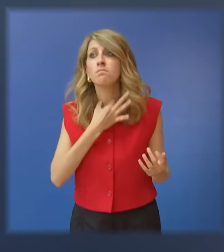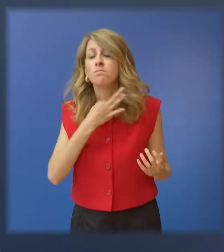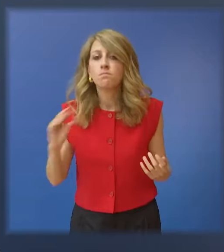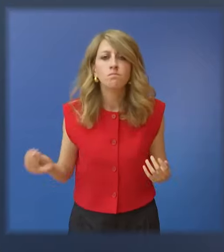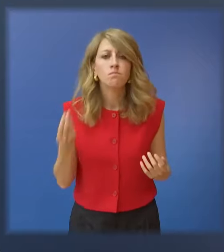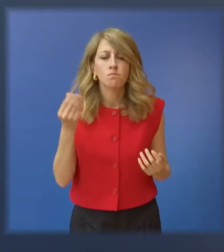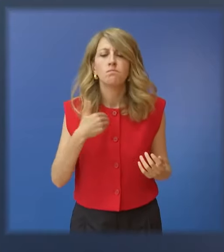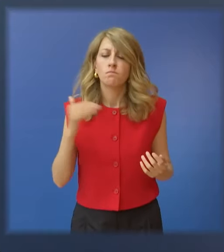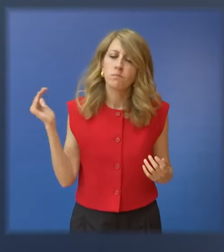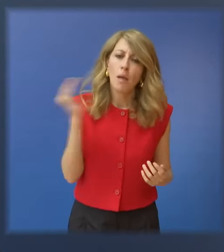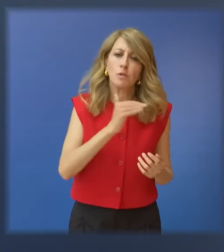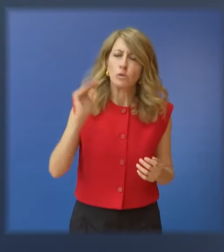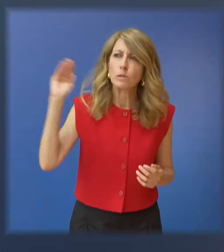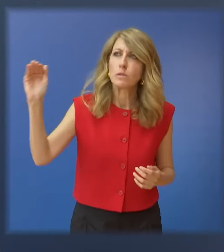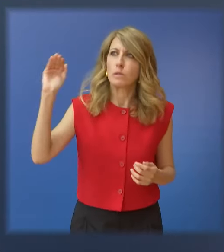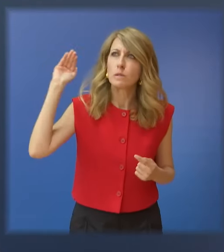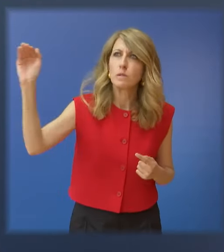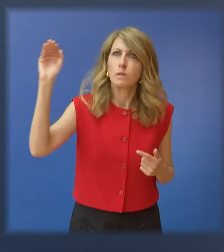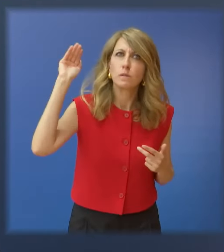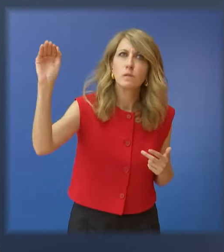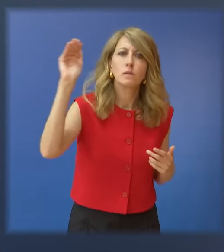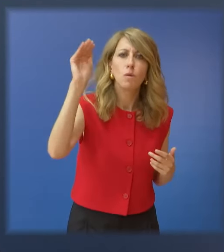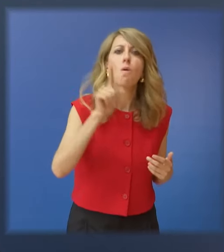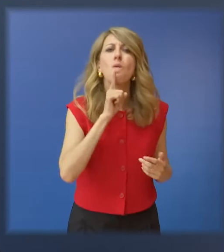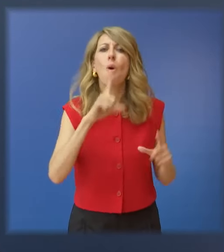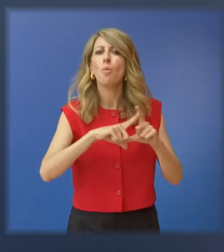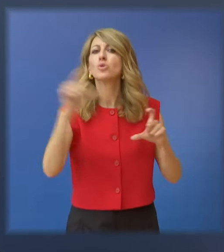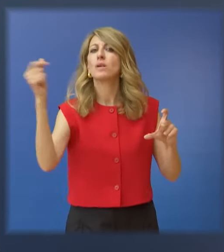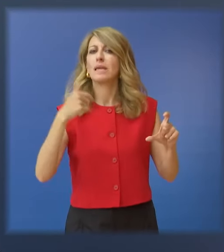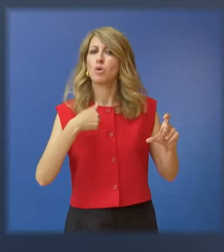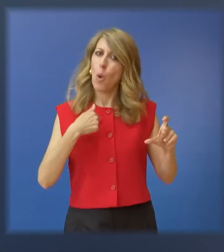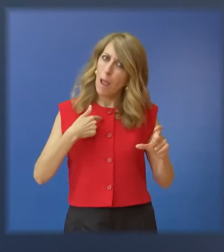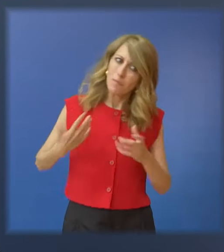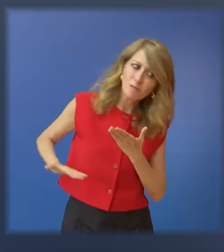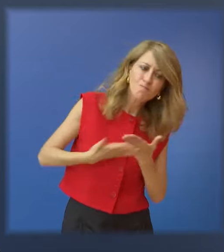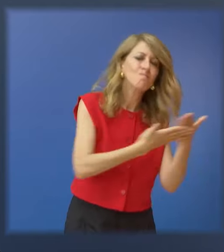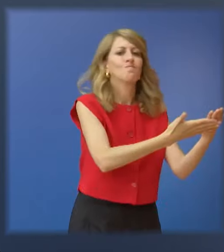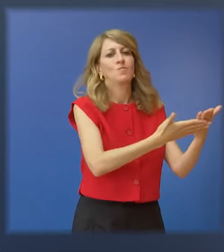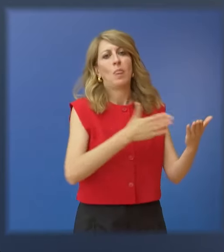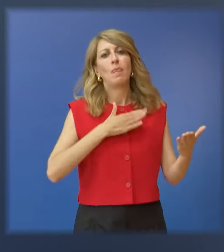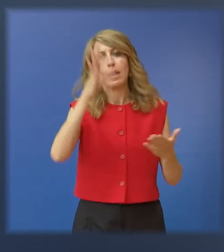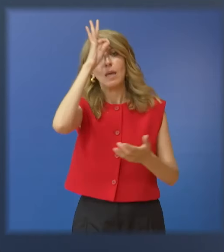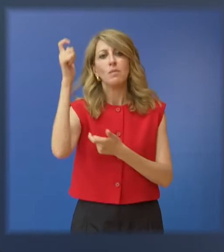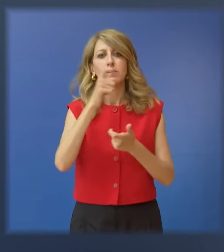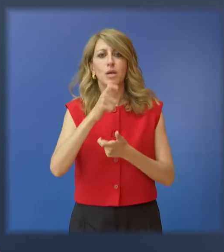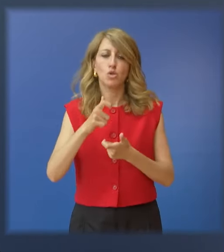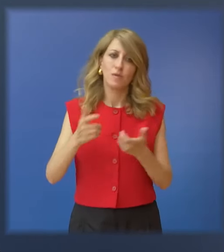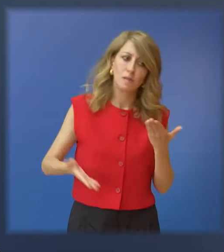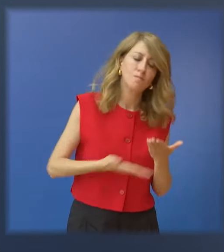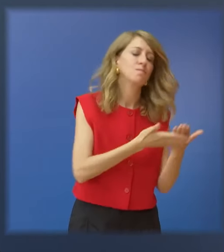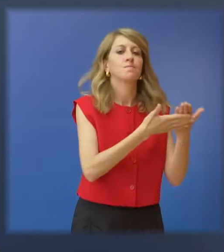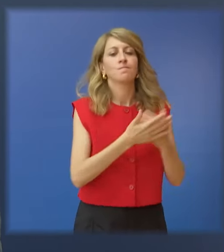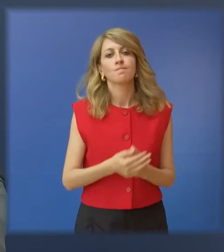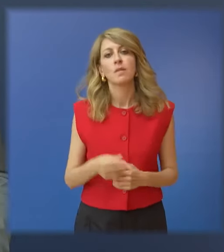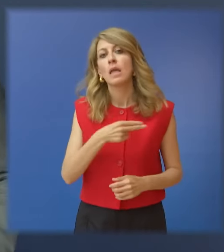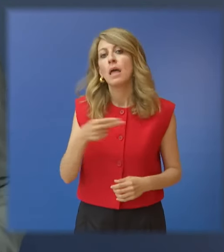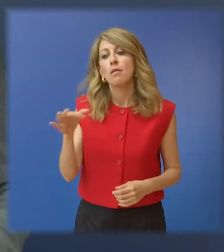όπως συνέβη τις προηγούμενες εβδομάδες στην κύπρο προβαίνουμε σε συνδρομή σε άλλα κράτη ι να ρωτήσω επειδή αναφερθήκατε στην ύδρα διαβάζουμε στον